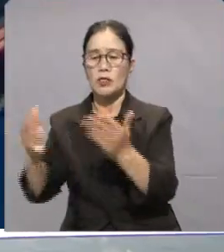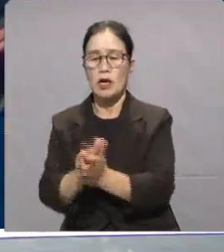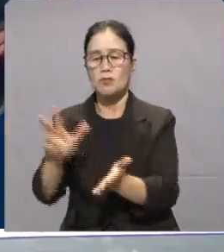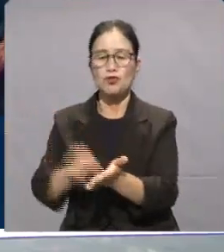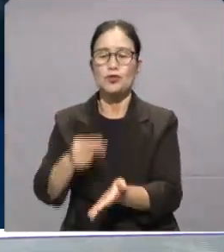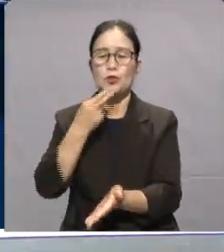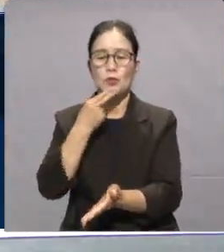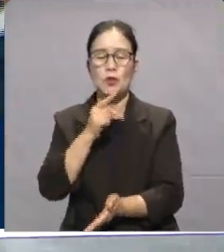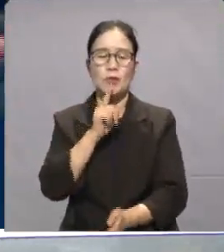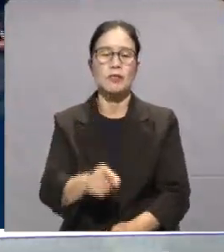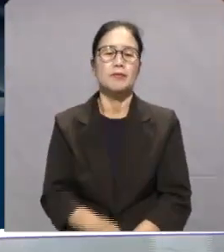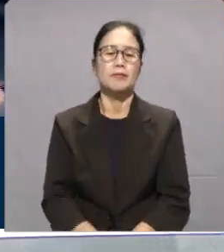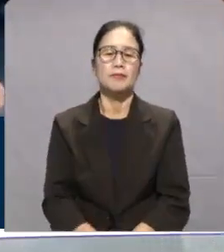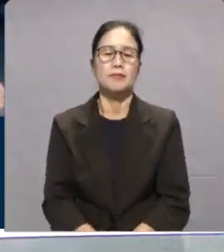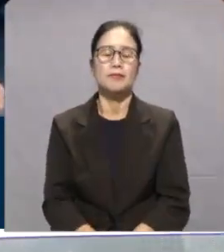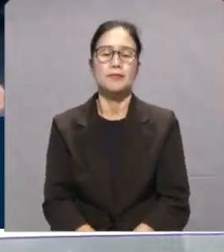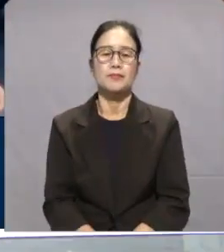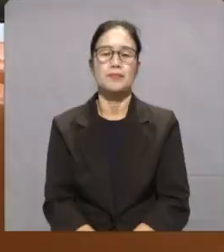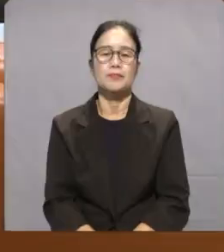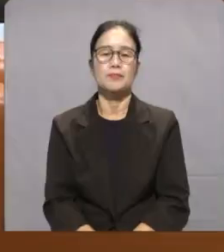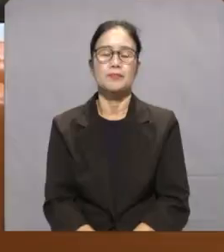없다고 반박했습니다. 이어진 기자입니다.